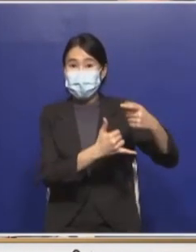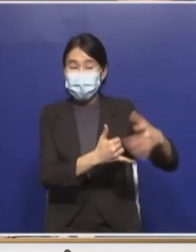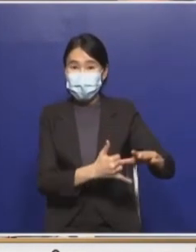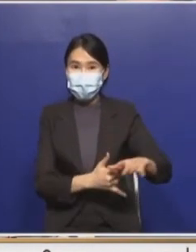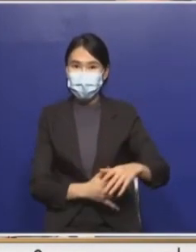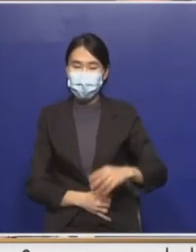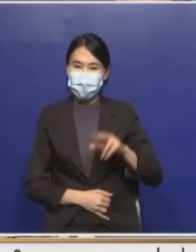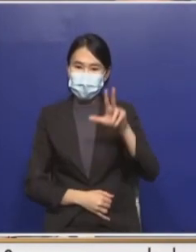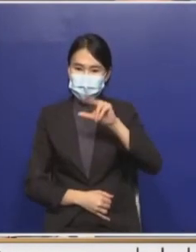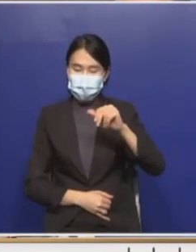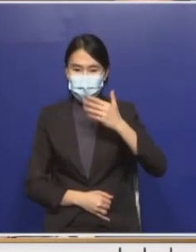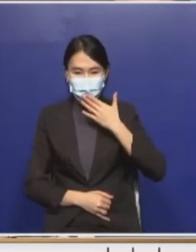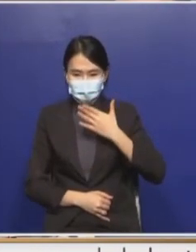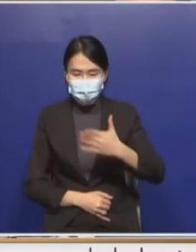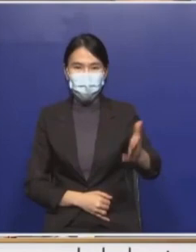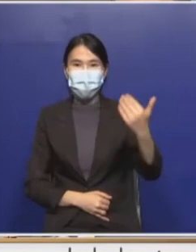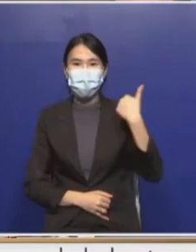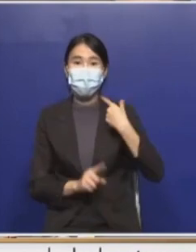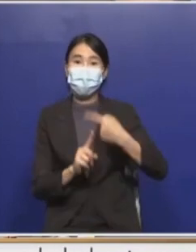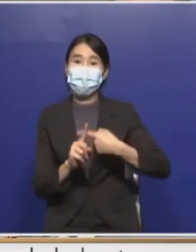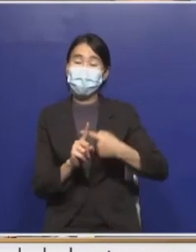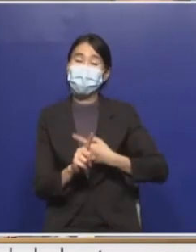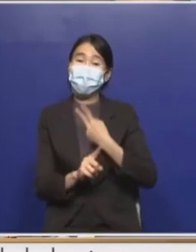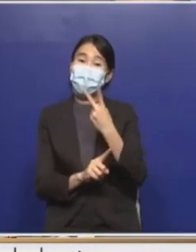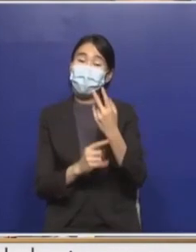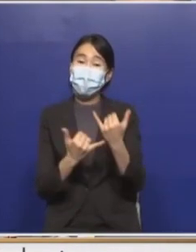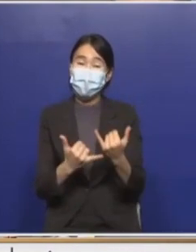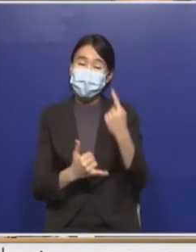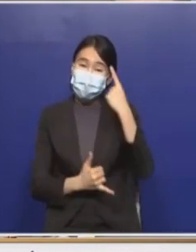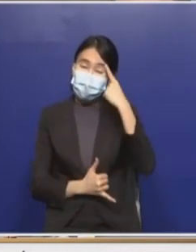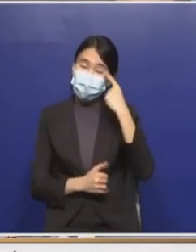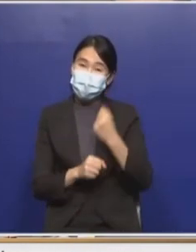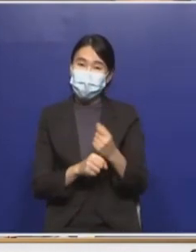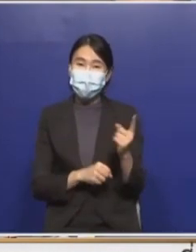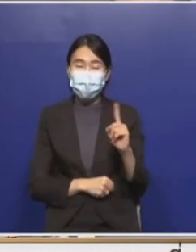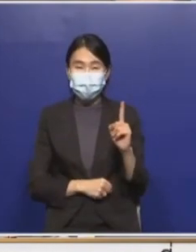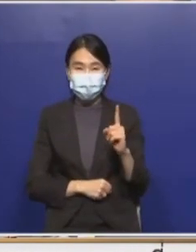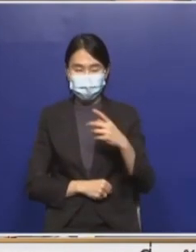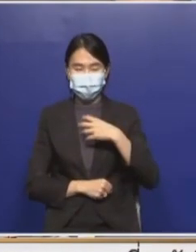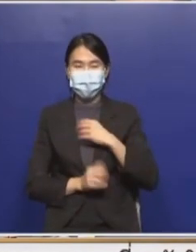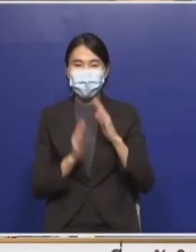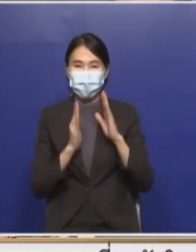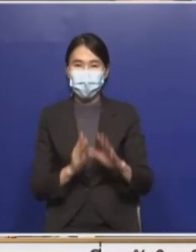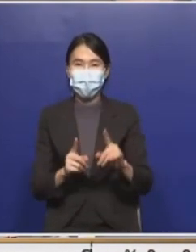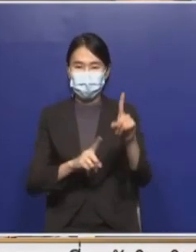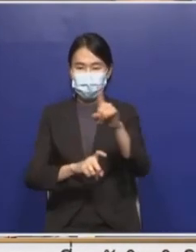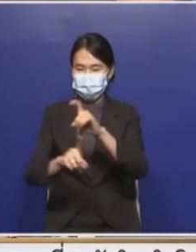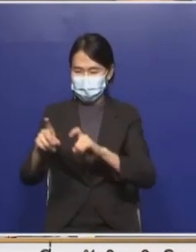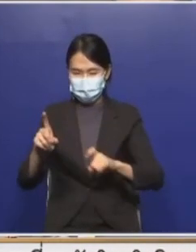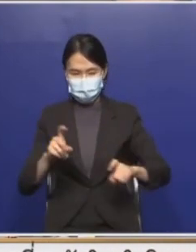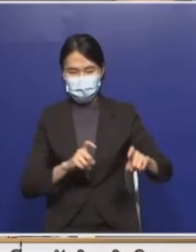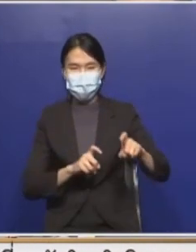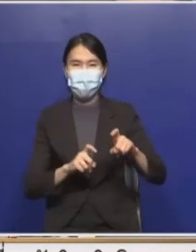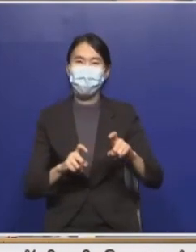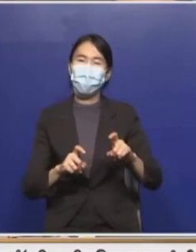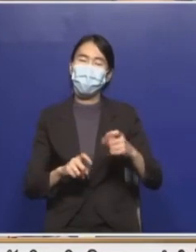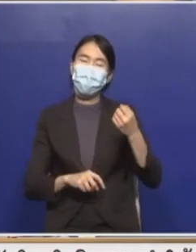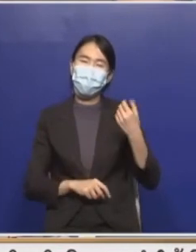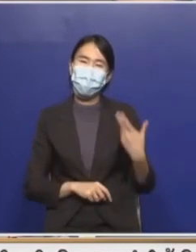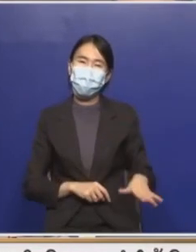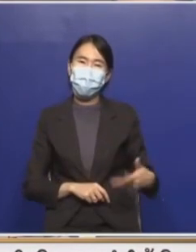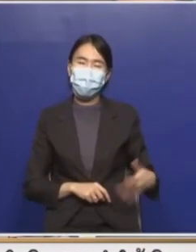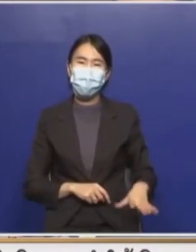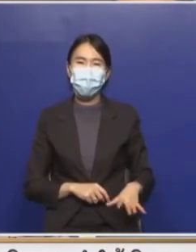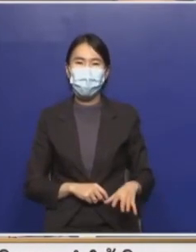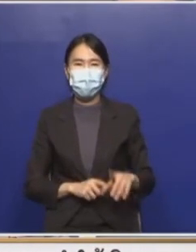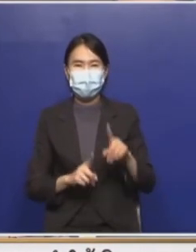2เดือนมานี้ท่านทำให้คนตายในอ้อมกอดของท่าน